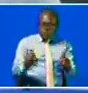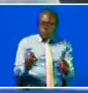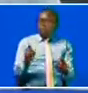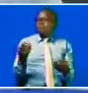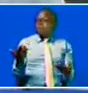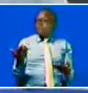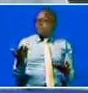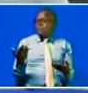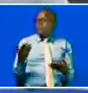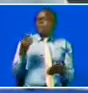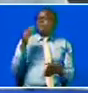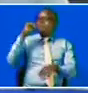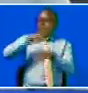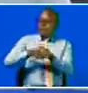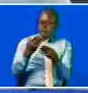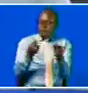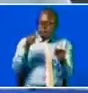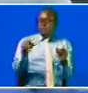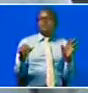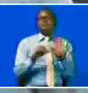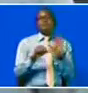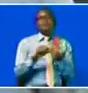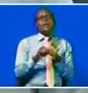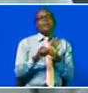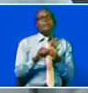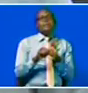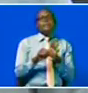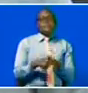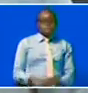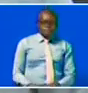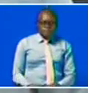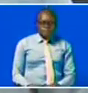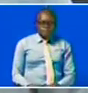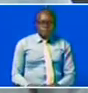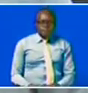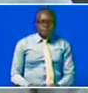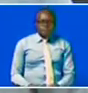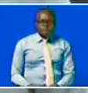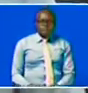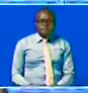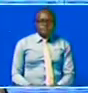je, mwafaka utapatikana katika tatizo hili? Hussein Mohamed, KTN News, Nairobi.